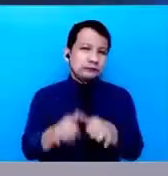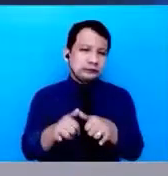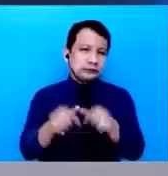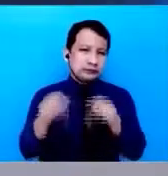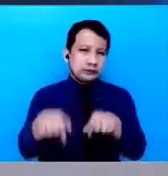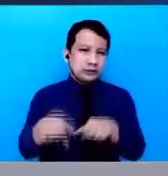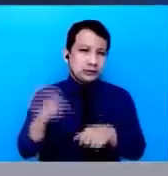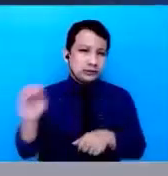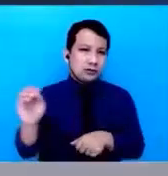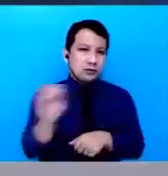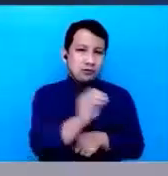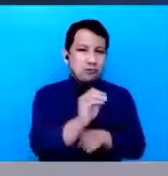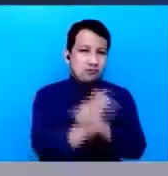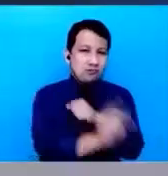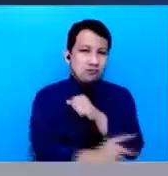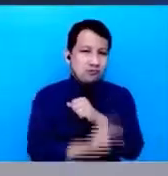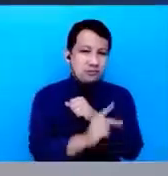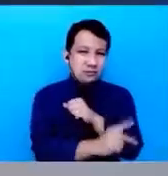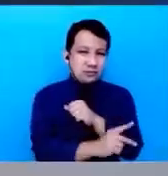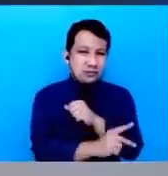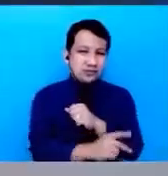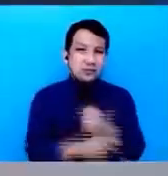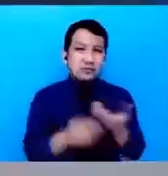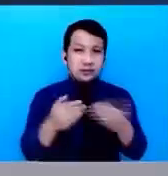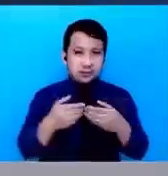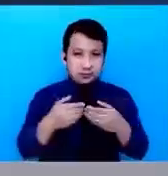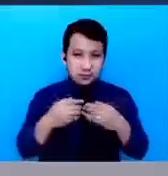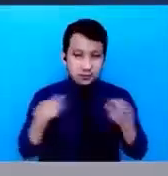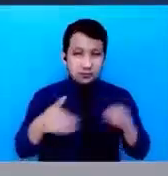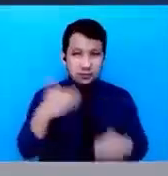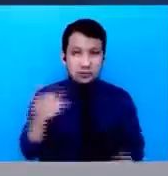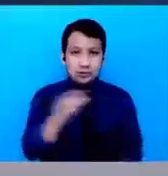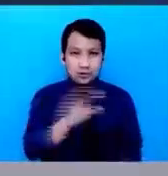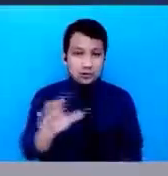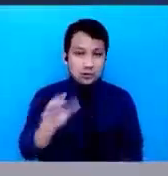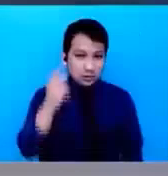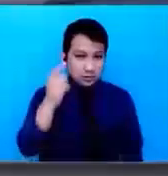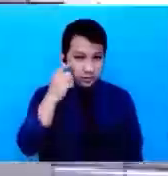kani-kanilang probinsya. Nasa frontline ng balitang yan, si Gerard De La Peña.